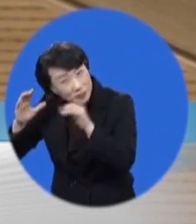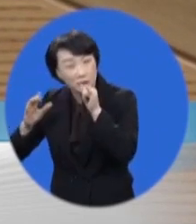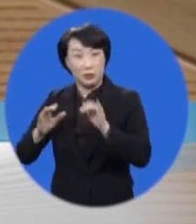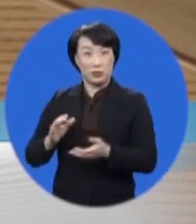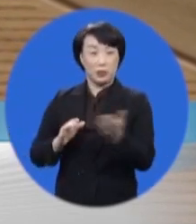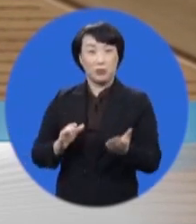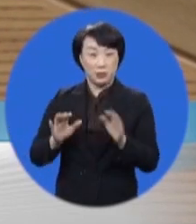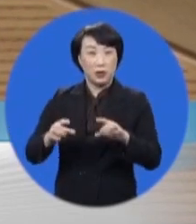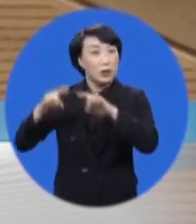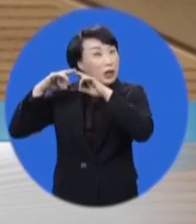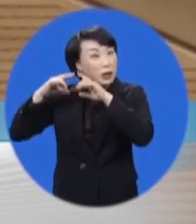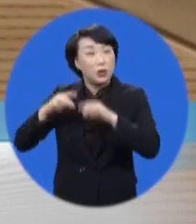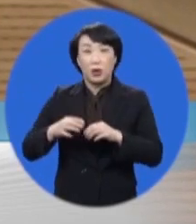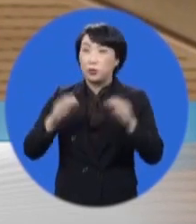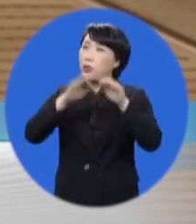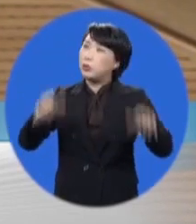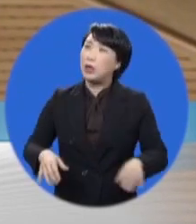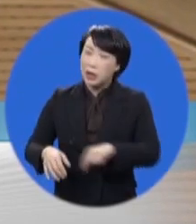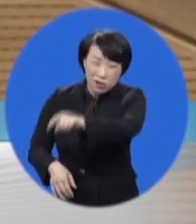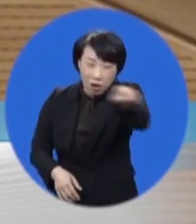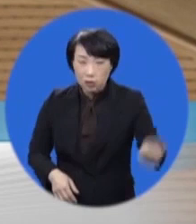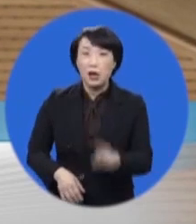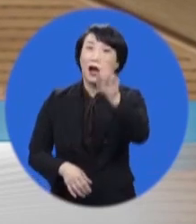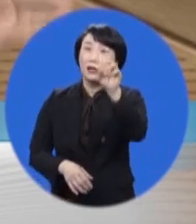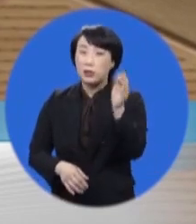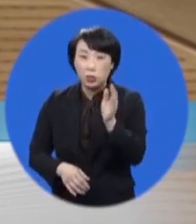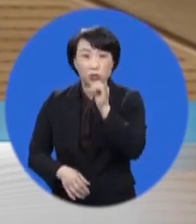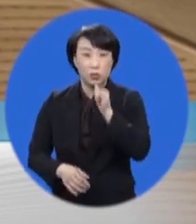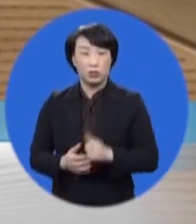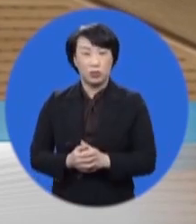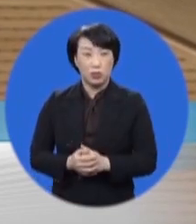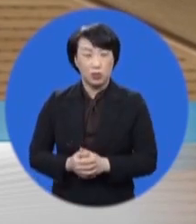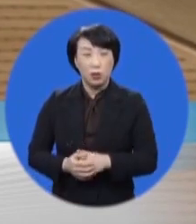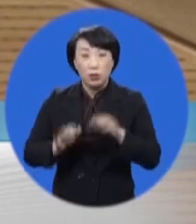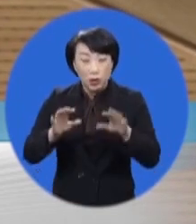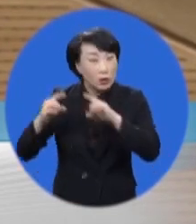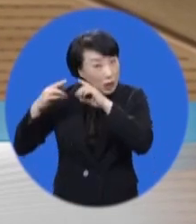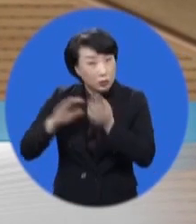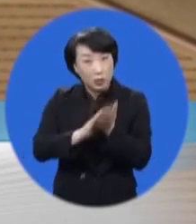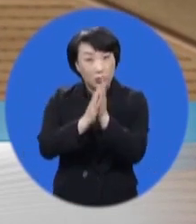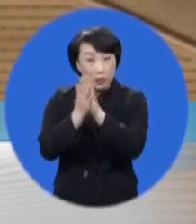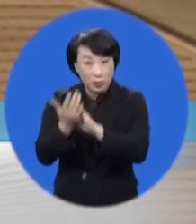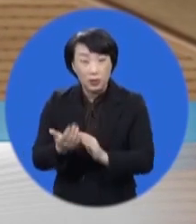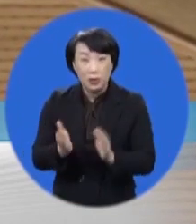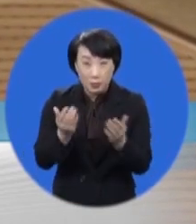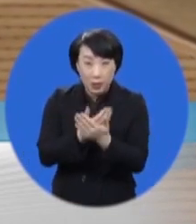한 동네에 하나 있을지 말지요. 예. 라디오가 변해서